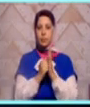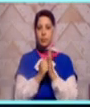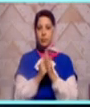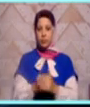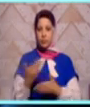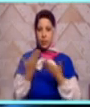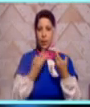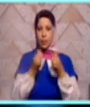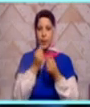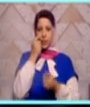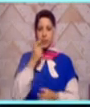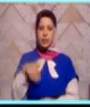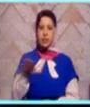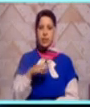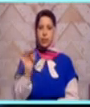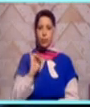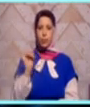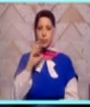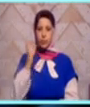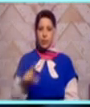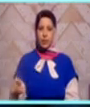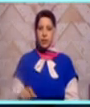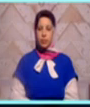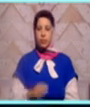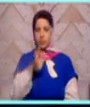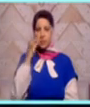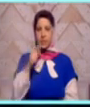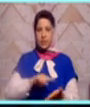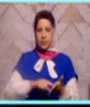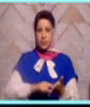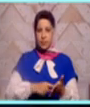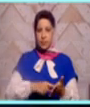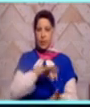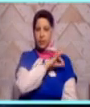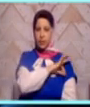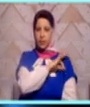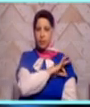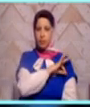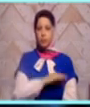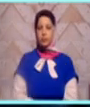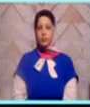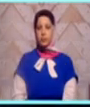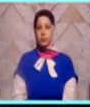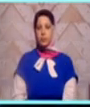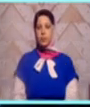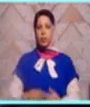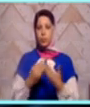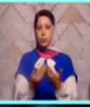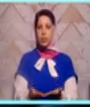تعامل مع الجمهور. اذا كنت حضرتك رايح تطلع شهاده ميلاد او رايح تطلع اي حاجه او رايح يعني تقدم